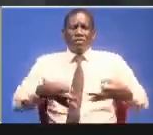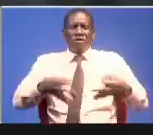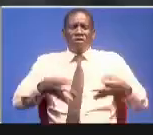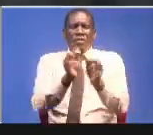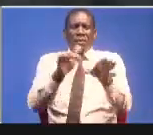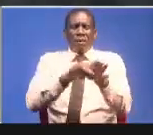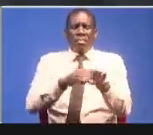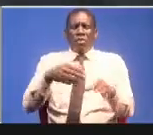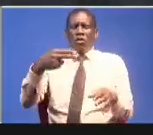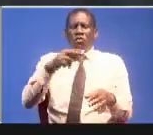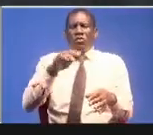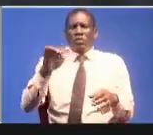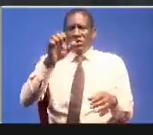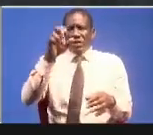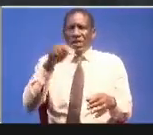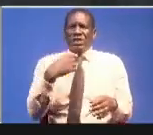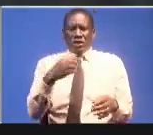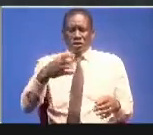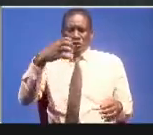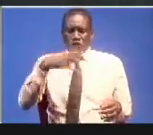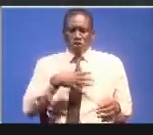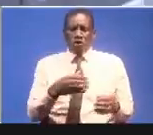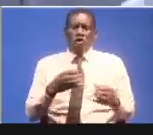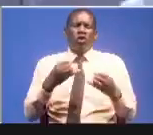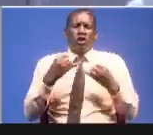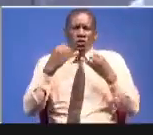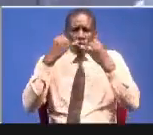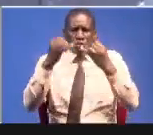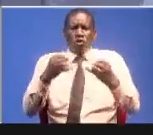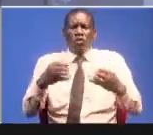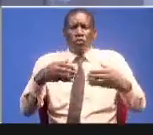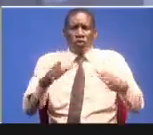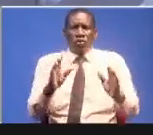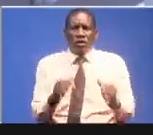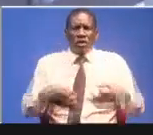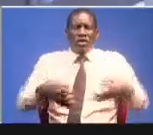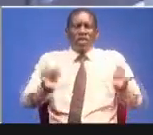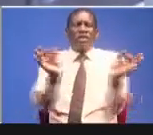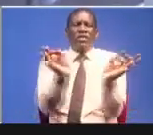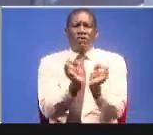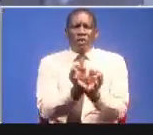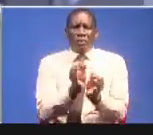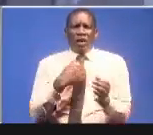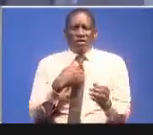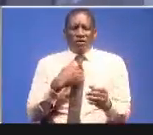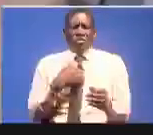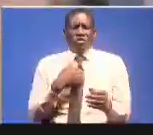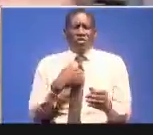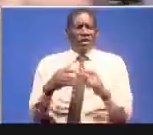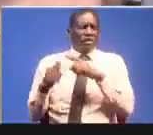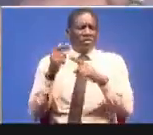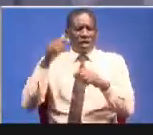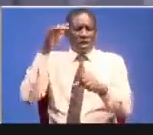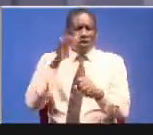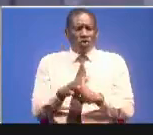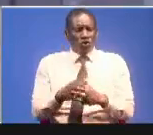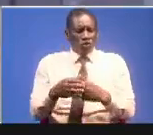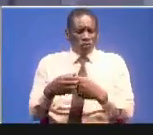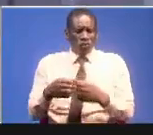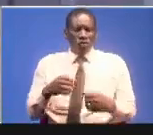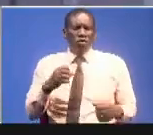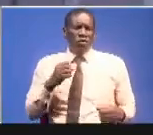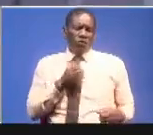Familia ya Hussein imeeleza kudhalilishwa na taarifa za kupotea kwake. The family has undergone a lot of